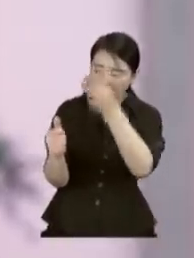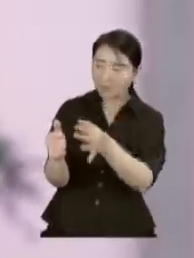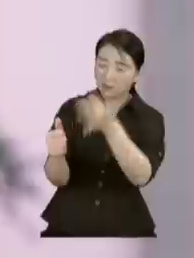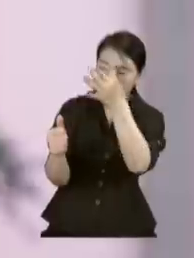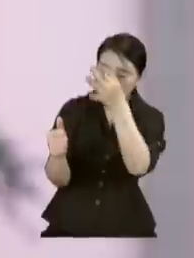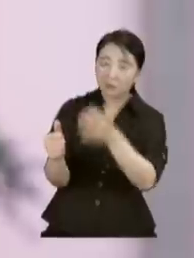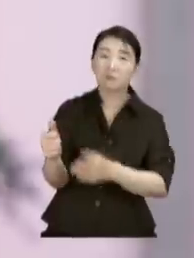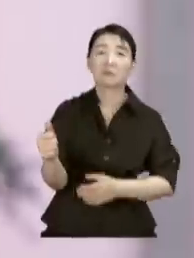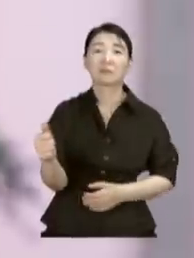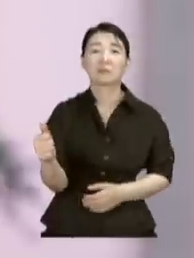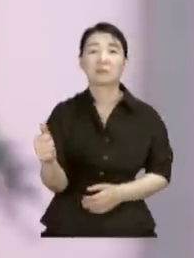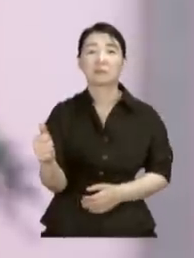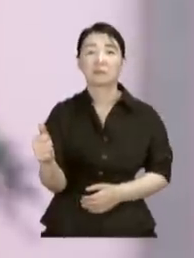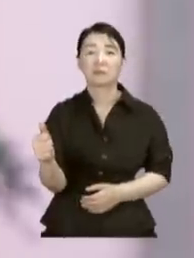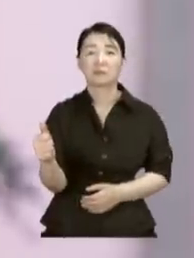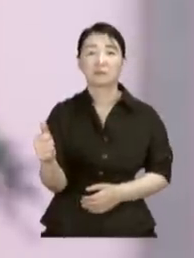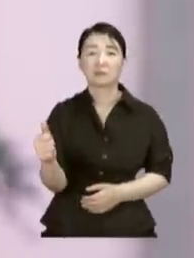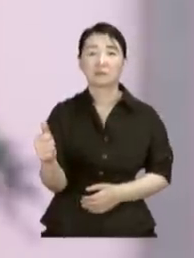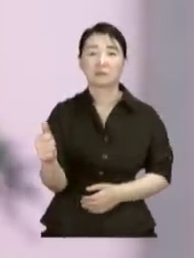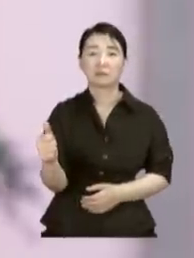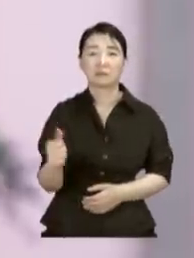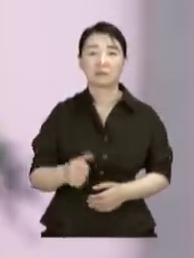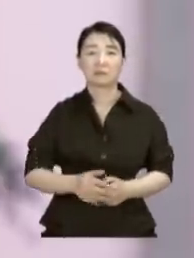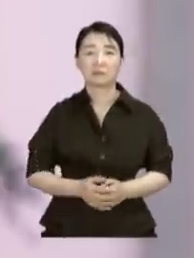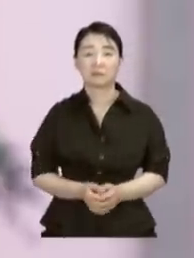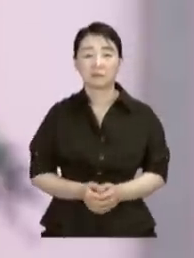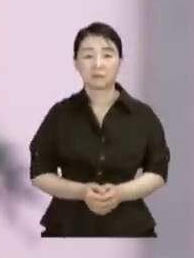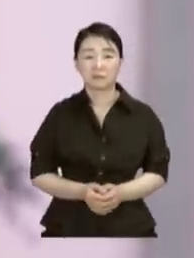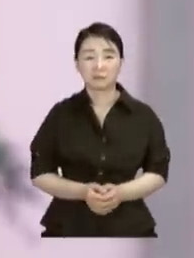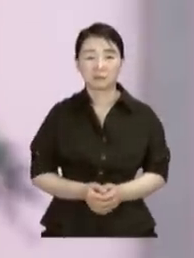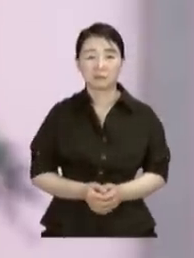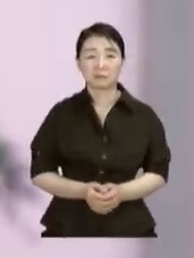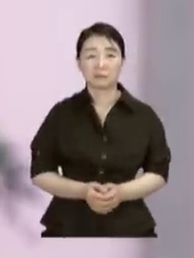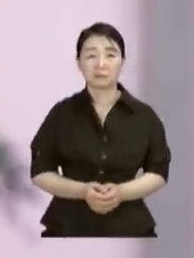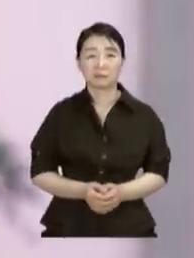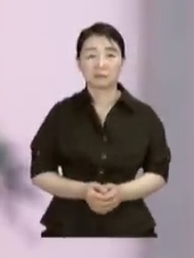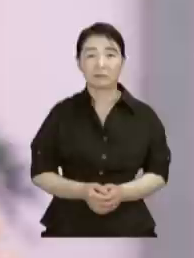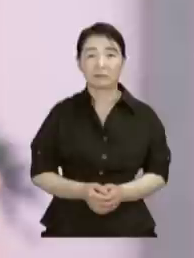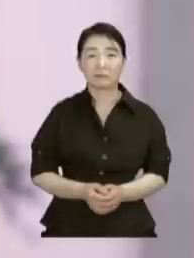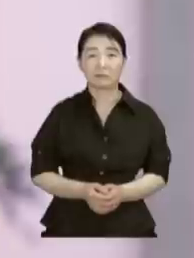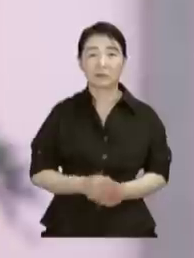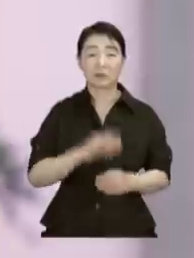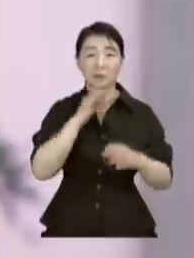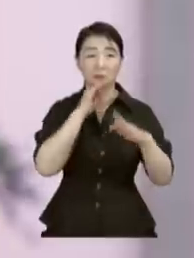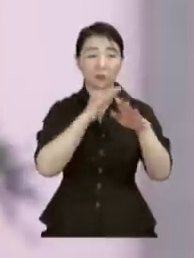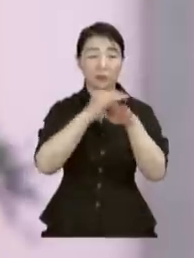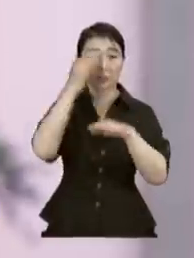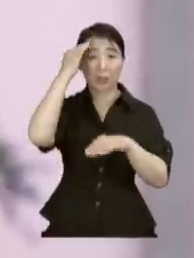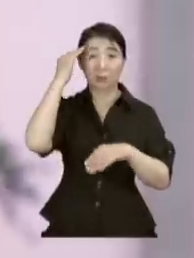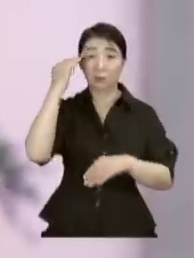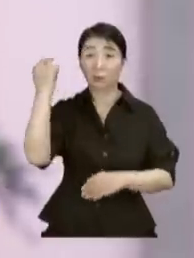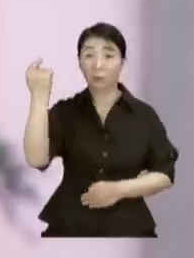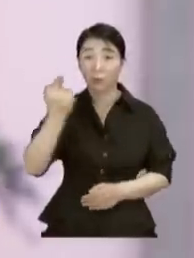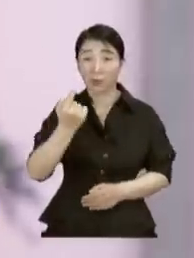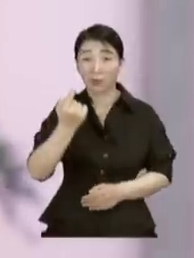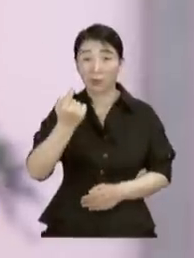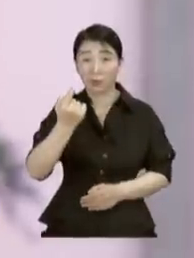미안합니다. 하는 말을 하게 됐고 그분들이 이렇게 북한에서 한국으로